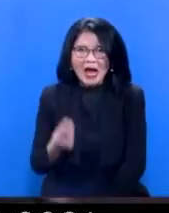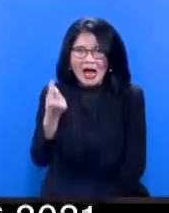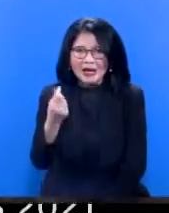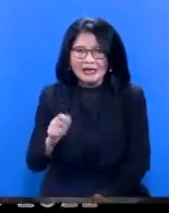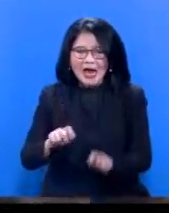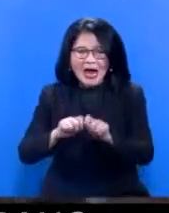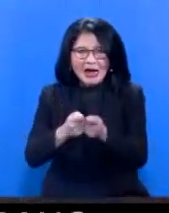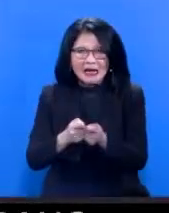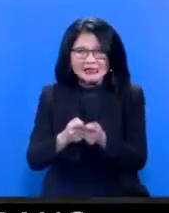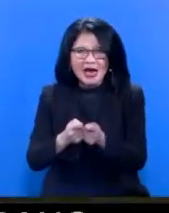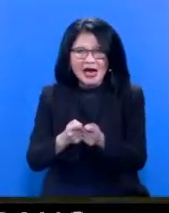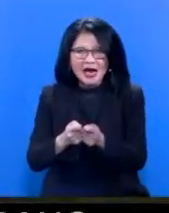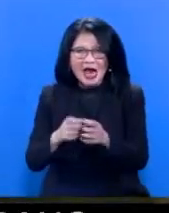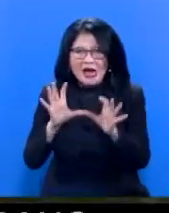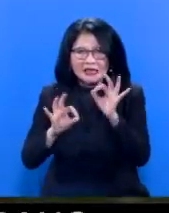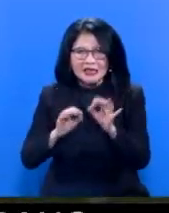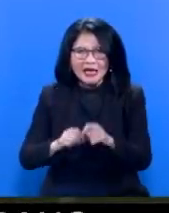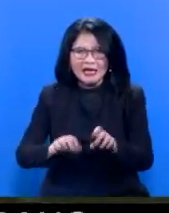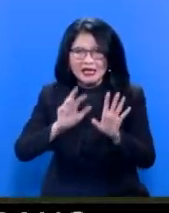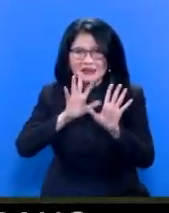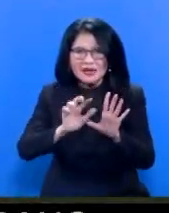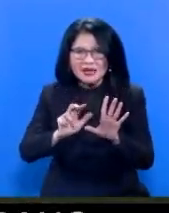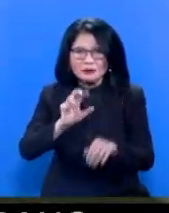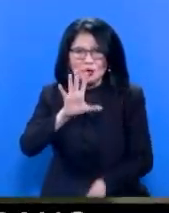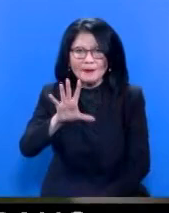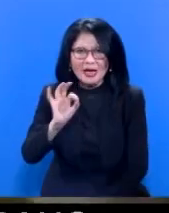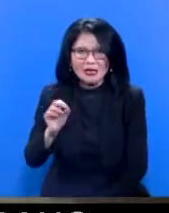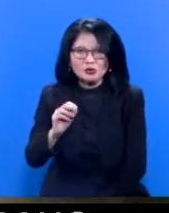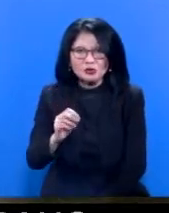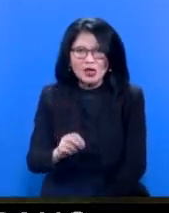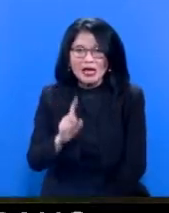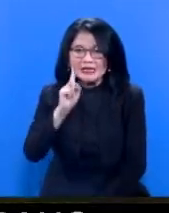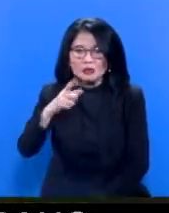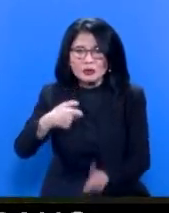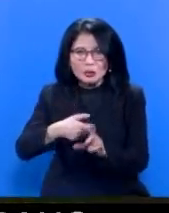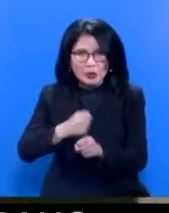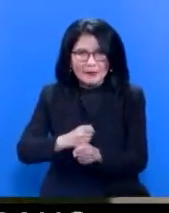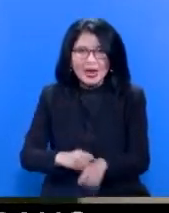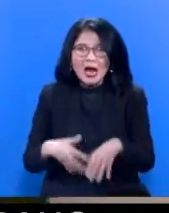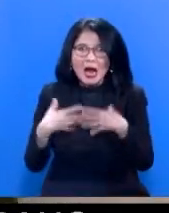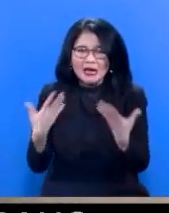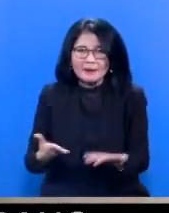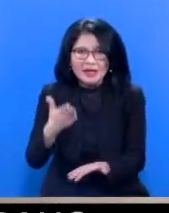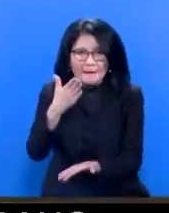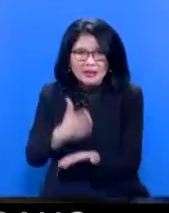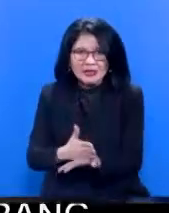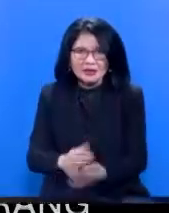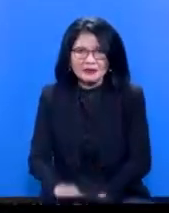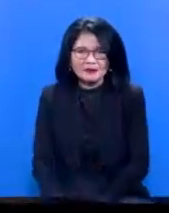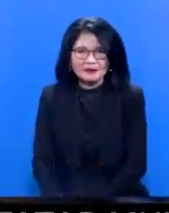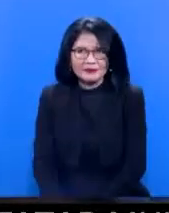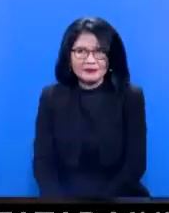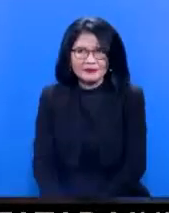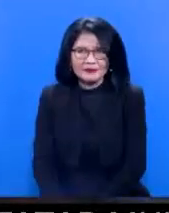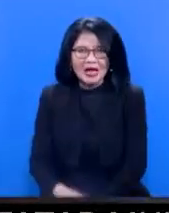harga bahan baku kedelai yang mencapai Rp9.500 per kilogram. Akibat mogok berproduksi, komoditas